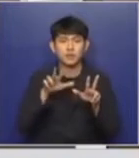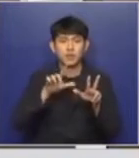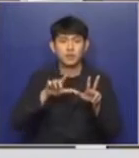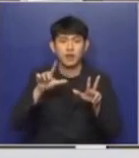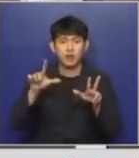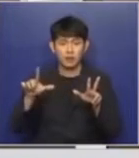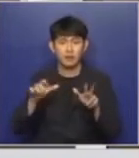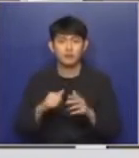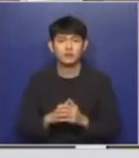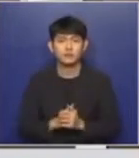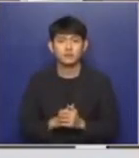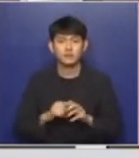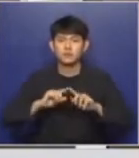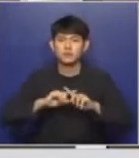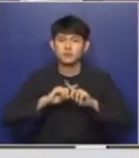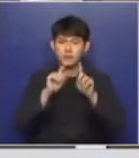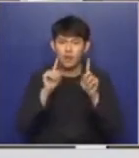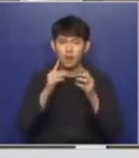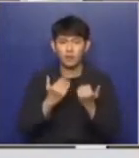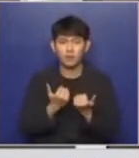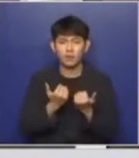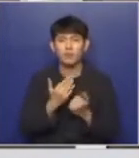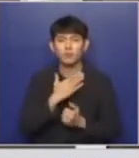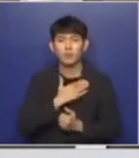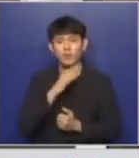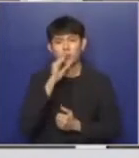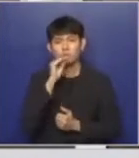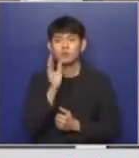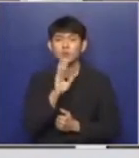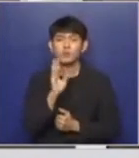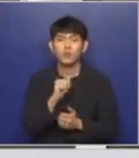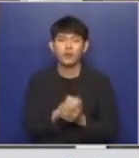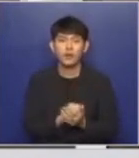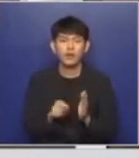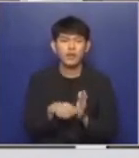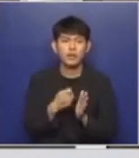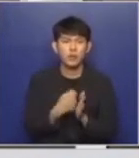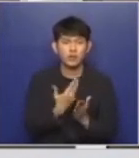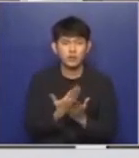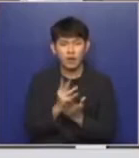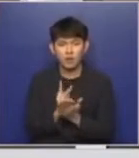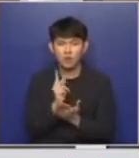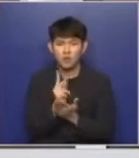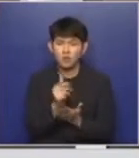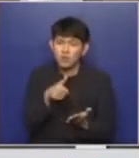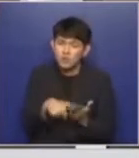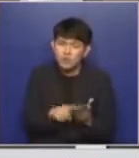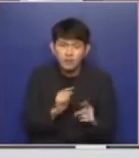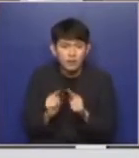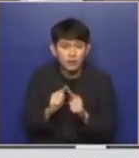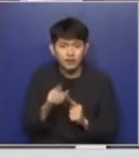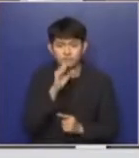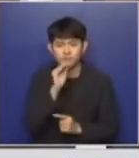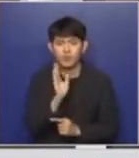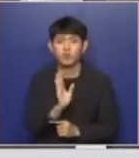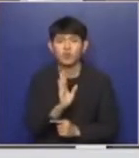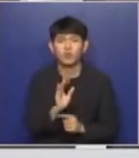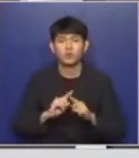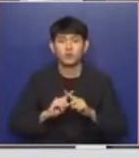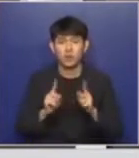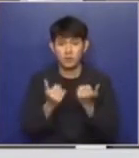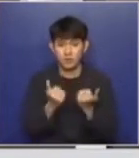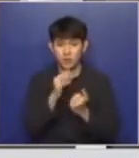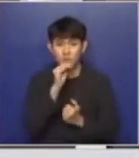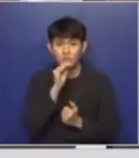านแต่ผมจะไม่พูดถึงที่มาการกู้หรือ GDP หนี้สินหรืออะไรต่างแต่ที่ผมจะพูดก็